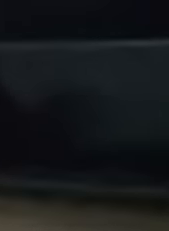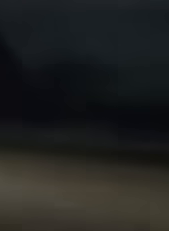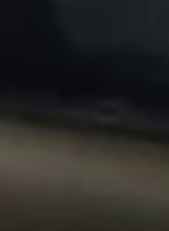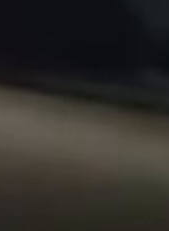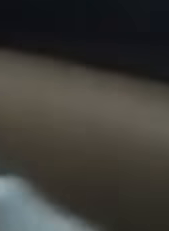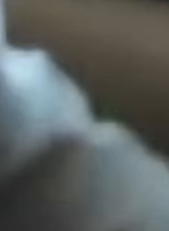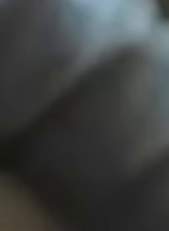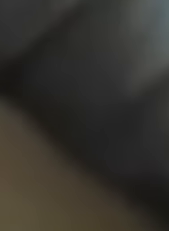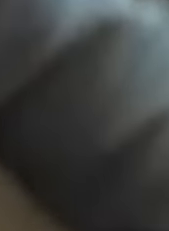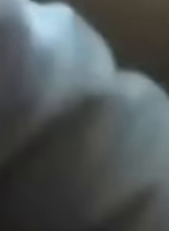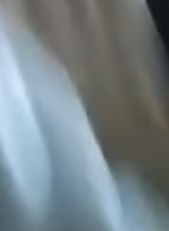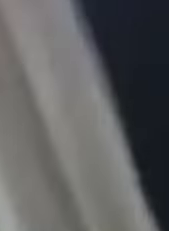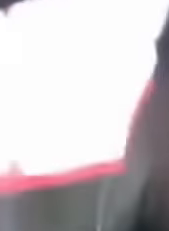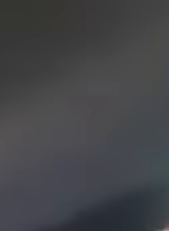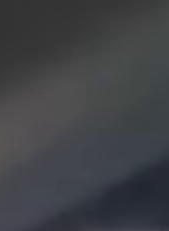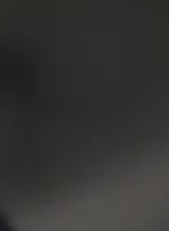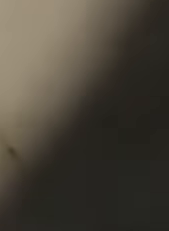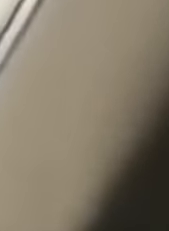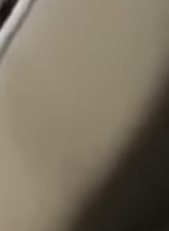고맙습니다. 잠깐만요. 일하는 척 했네.